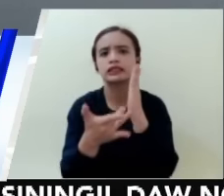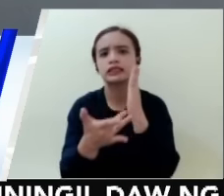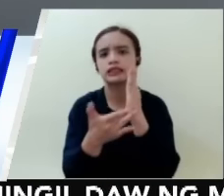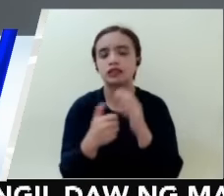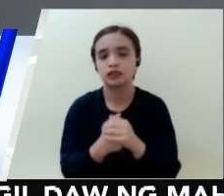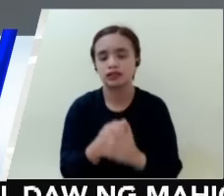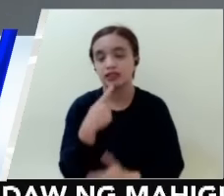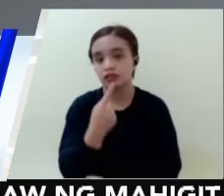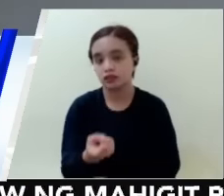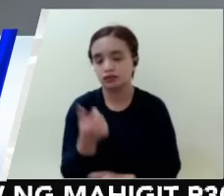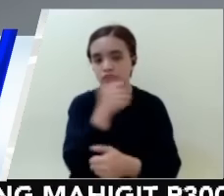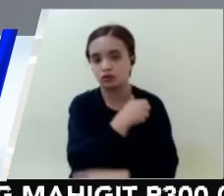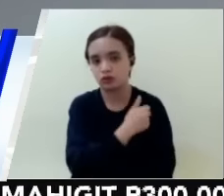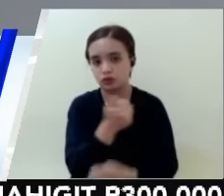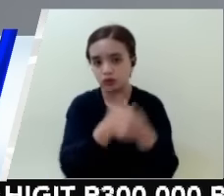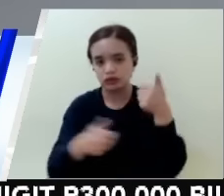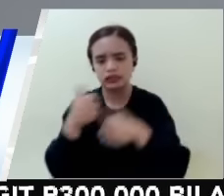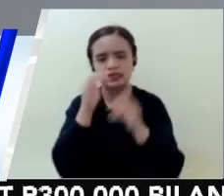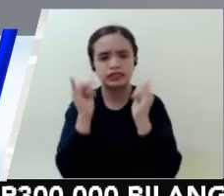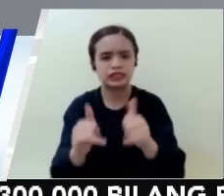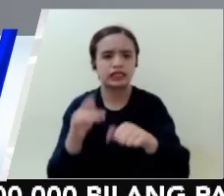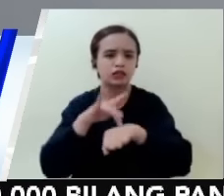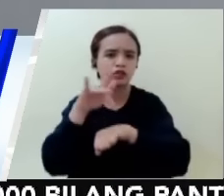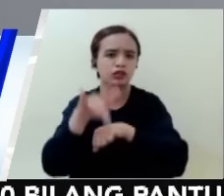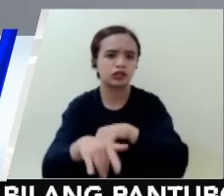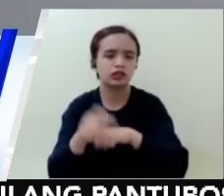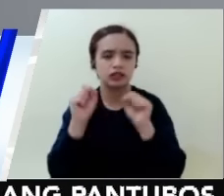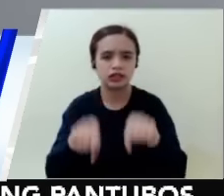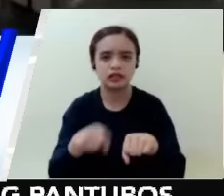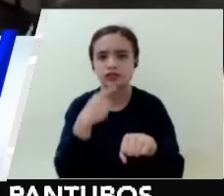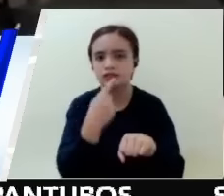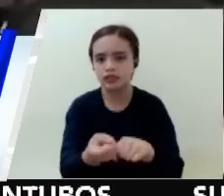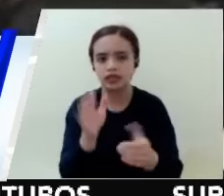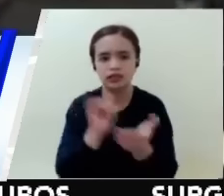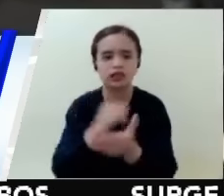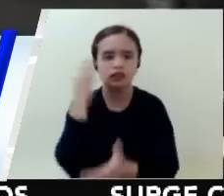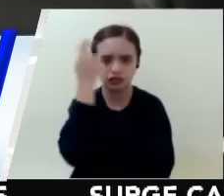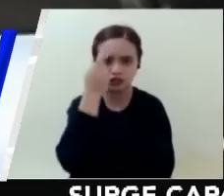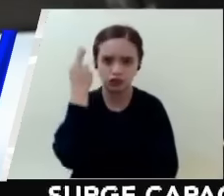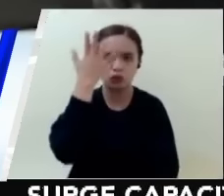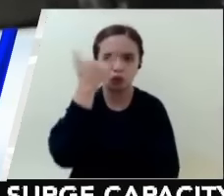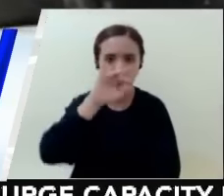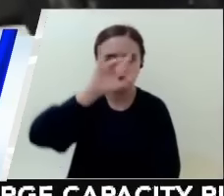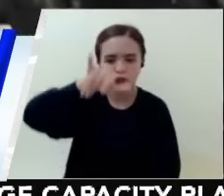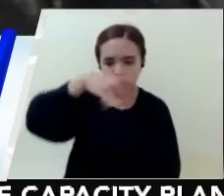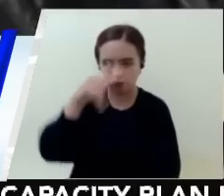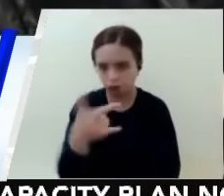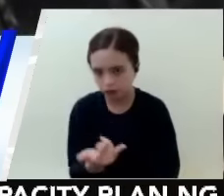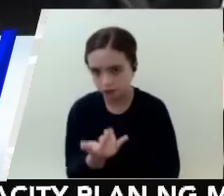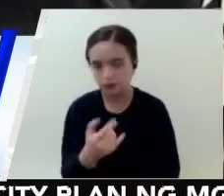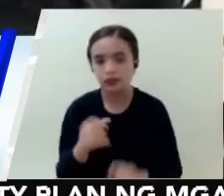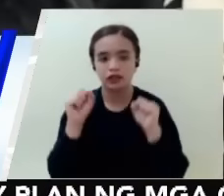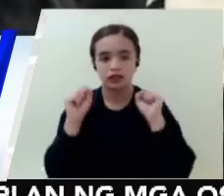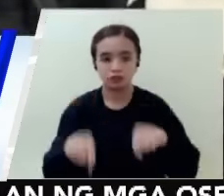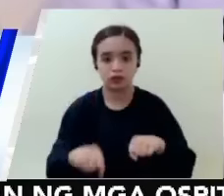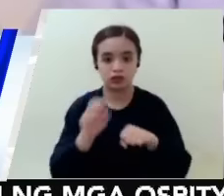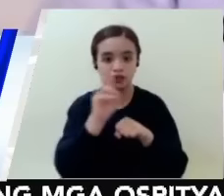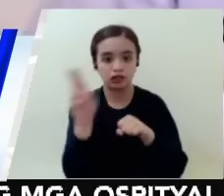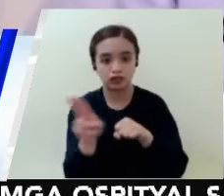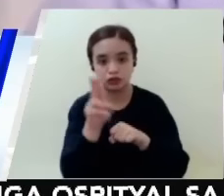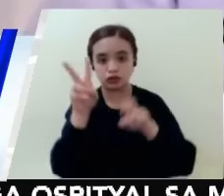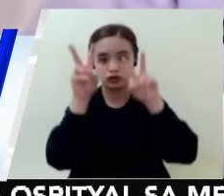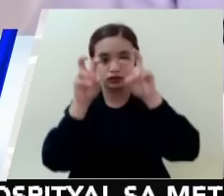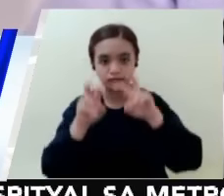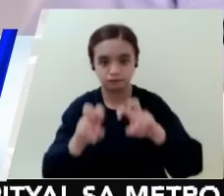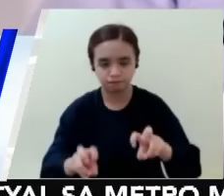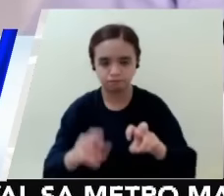otoridad, masyado parang maaga bago masabing ito ang sanhi ng pagbagsak. Inaasang magagamit sa investigasyon ng flight data at voice